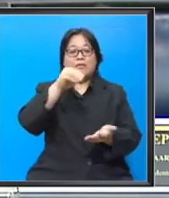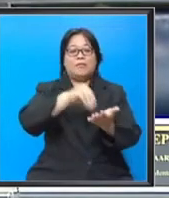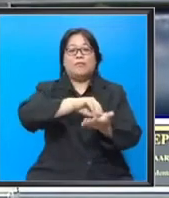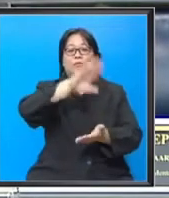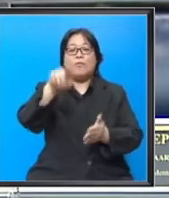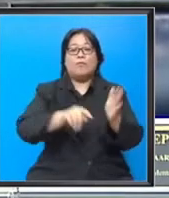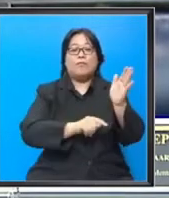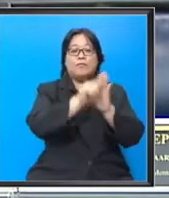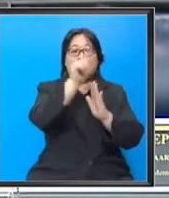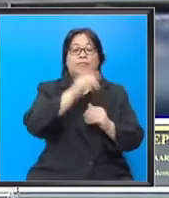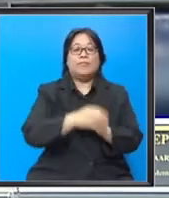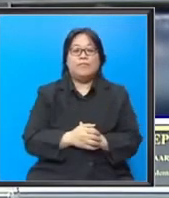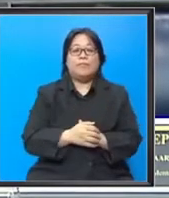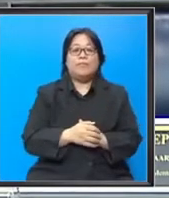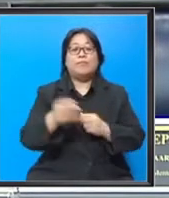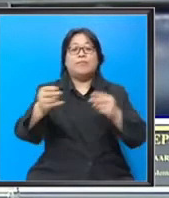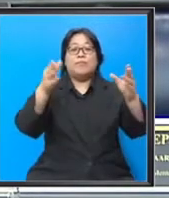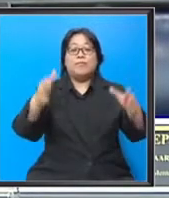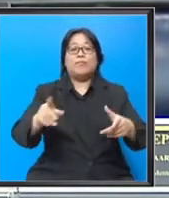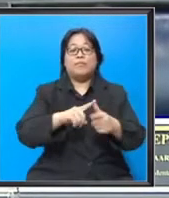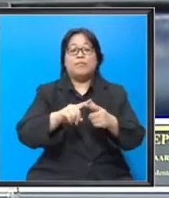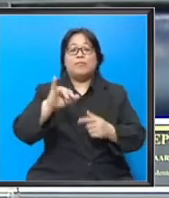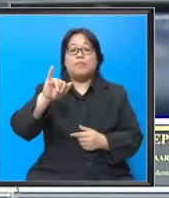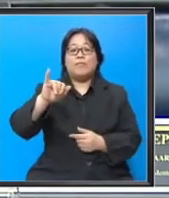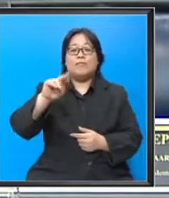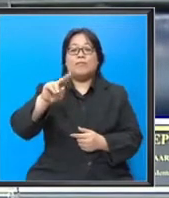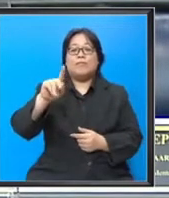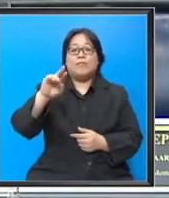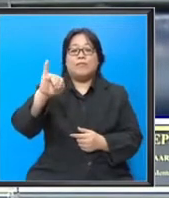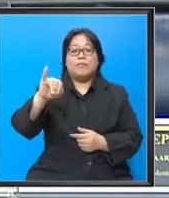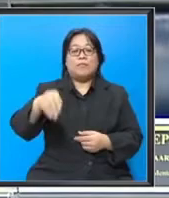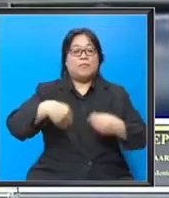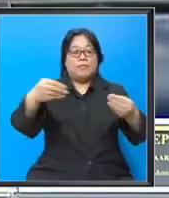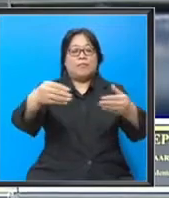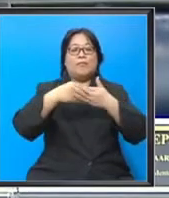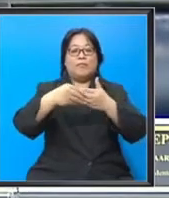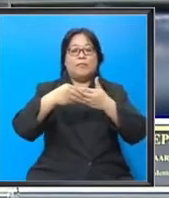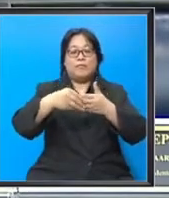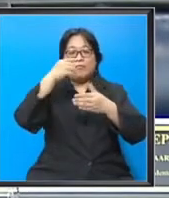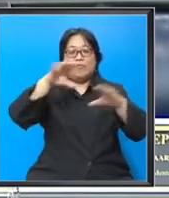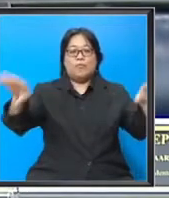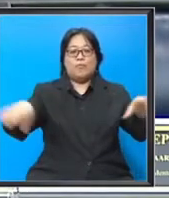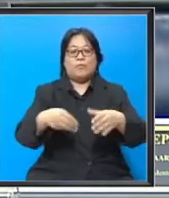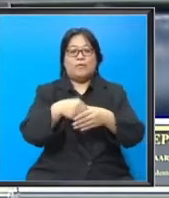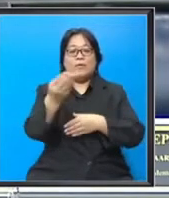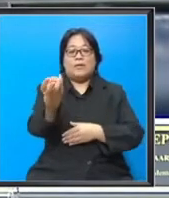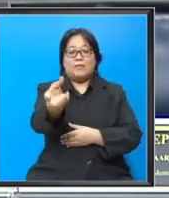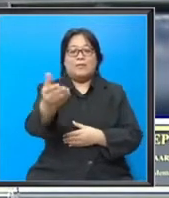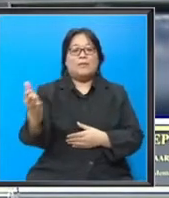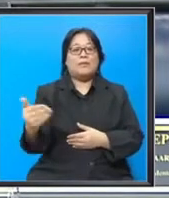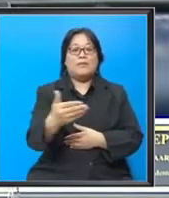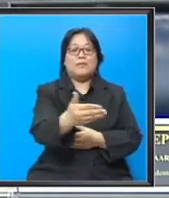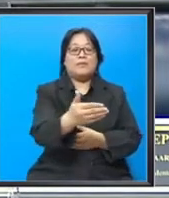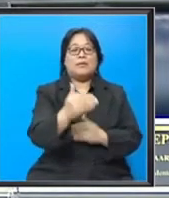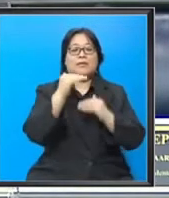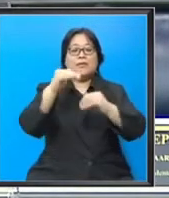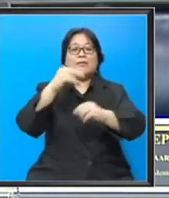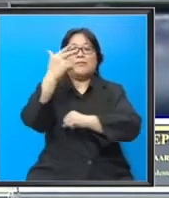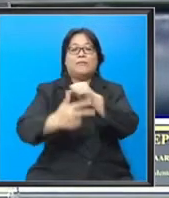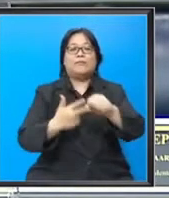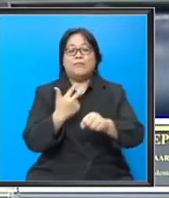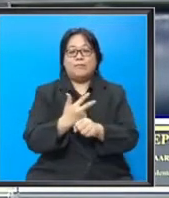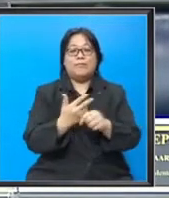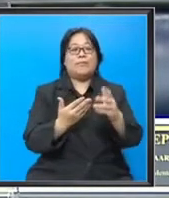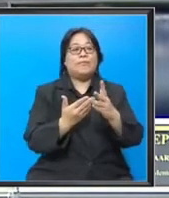Bukittinggi dimana pengusaha atau infobetting akan diberi bimbingan untuk pengeluaran benih ikan dalam tempo tiga